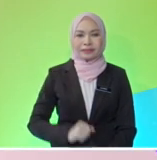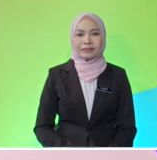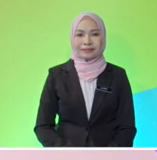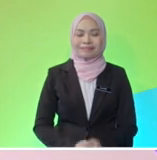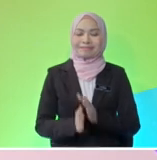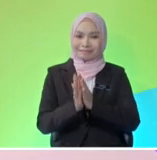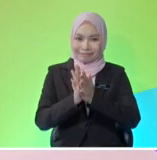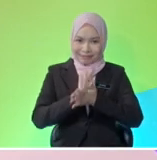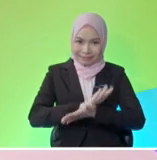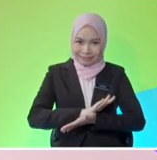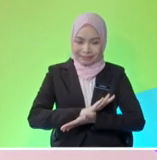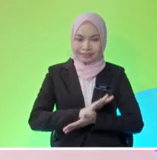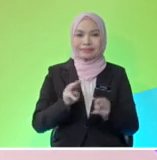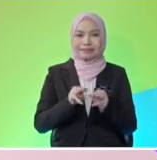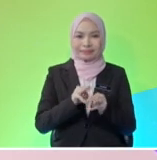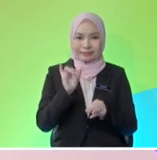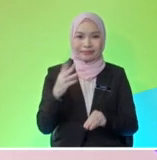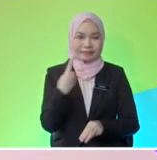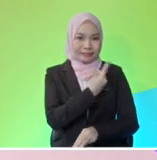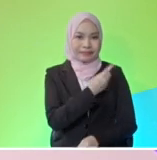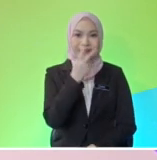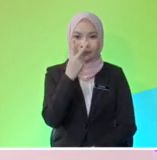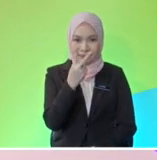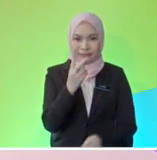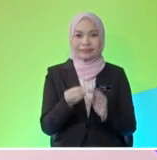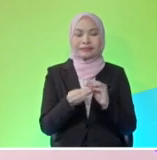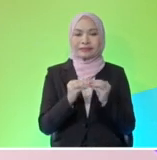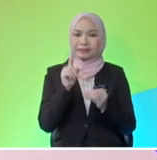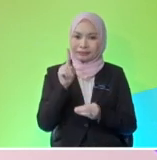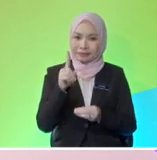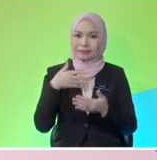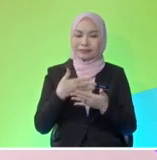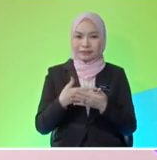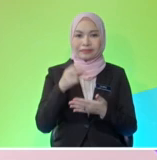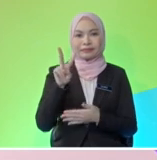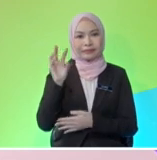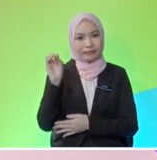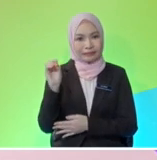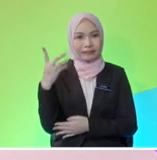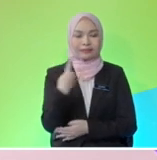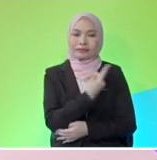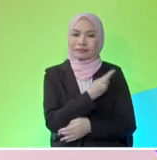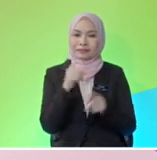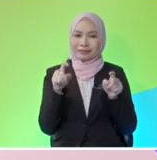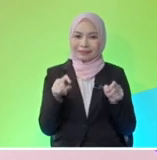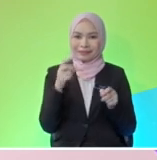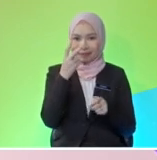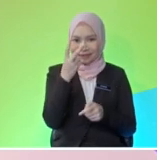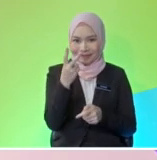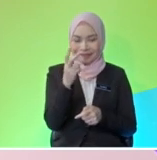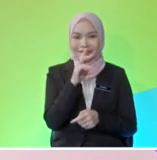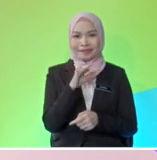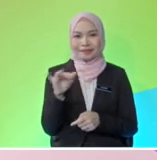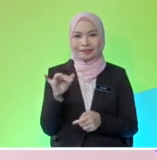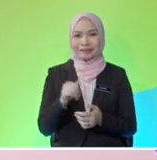Jadi, seperti mana yang kita lihat, nombor 1 sehingga 20, kita dah tengok ejaan dia tadi, kita dah tahu